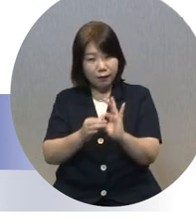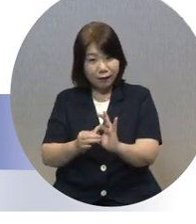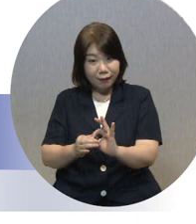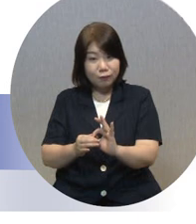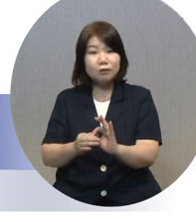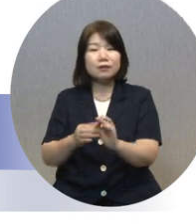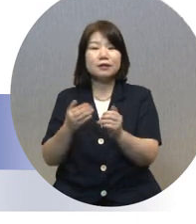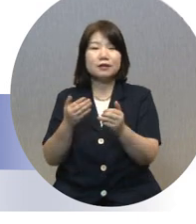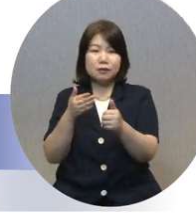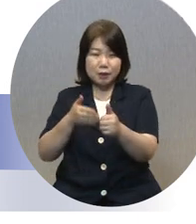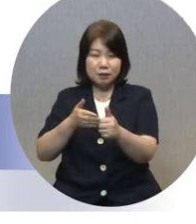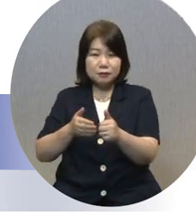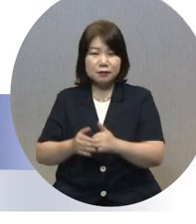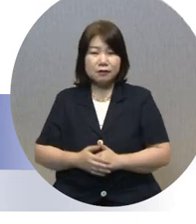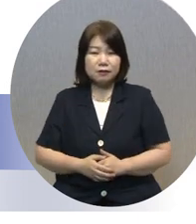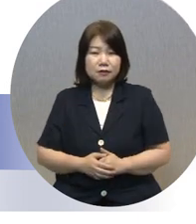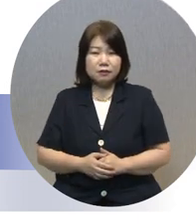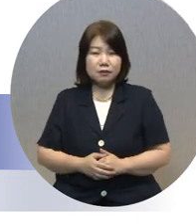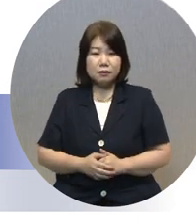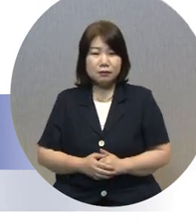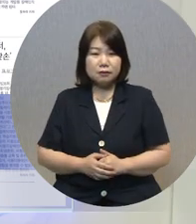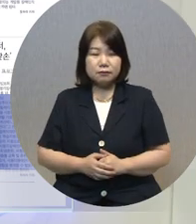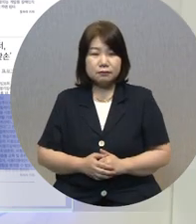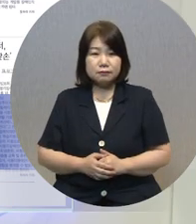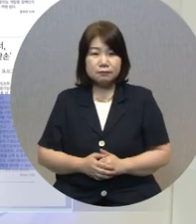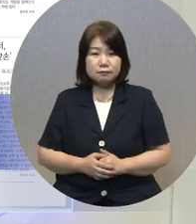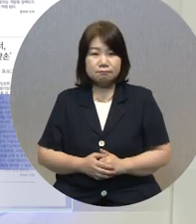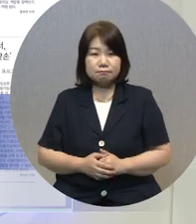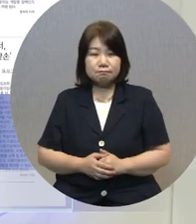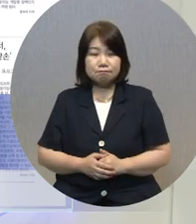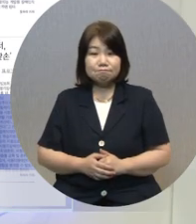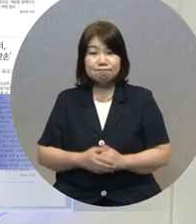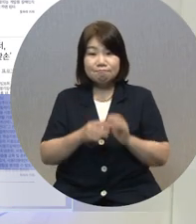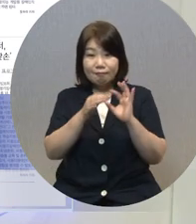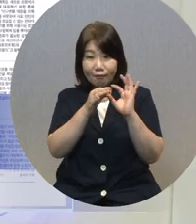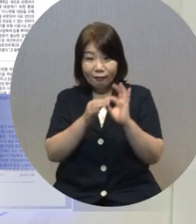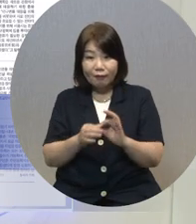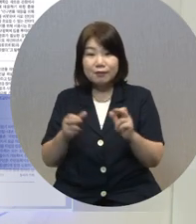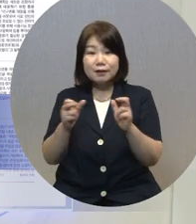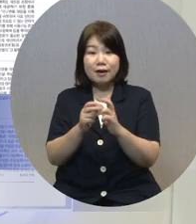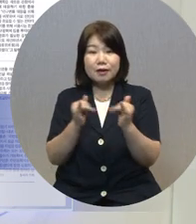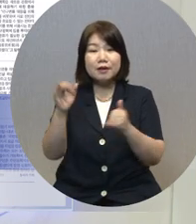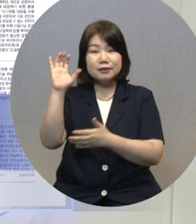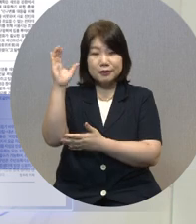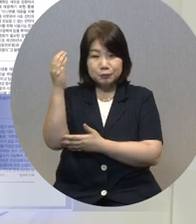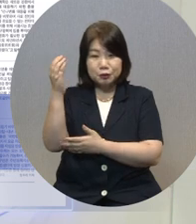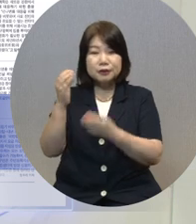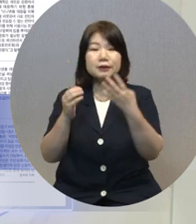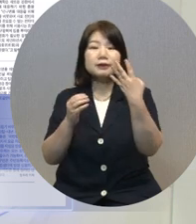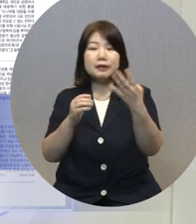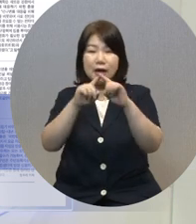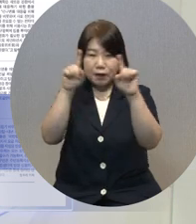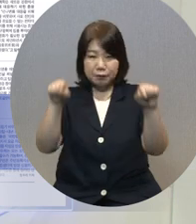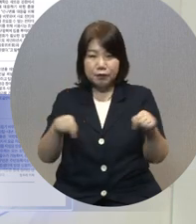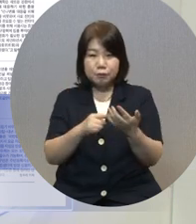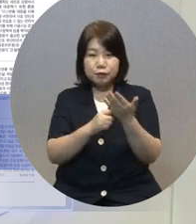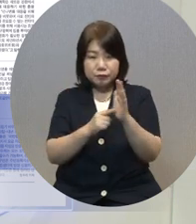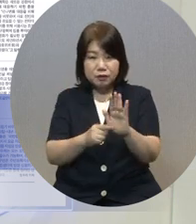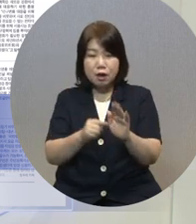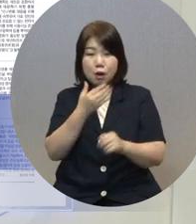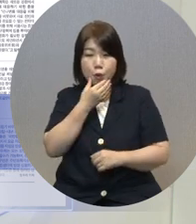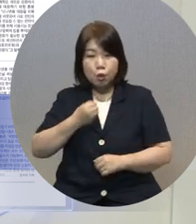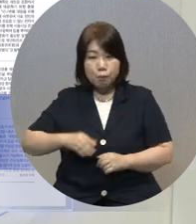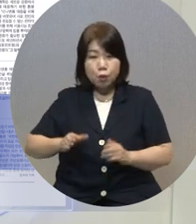지속적으로 이루어지길 기대해봅니다 계속해서 장애인 신문 면입니다 보건복지부